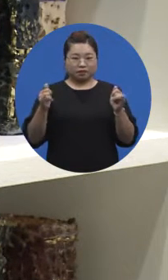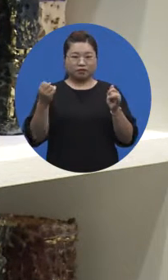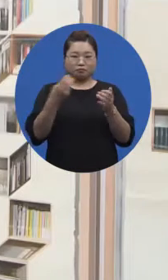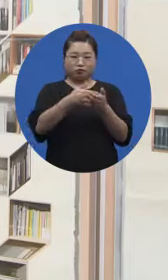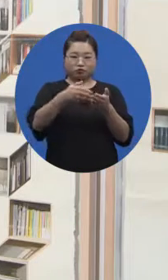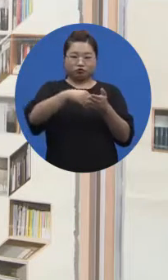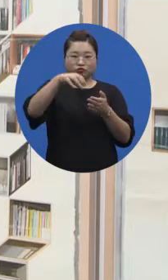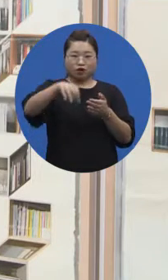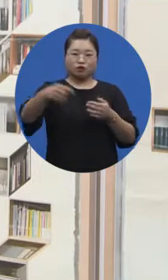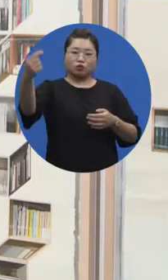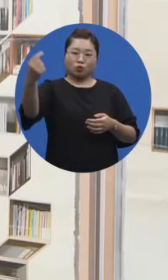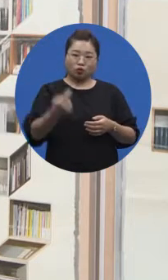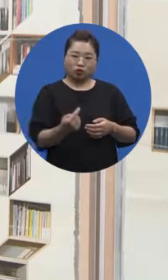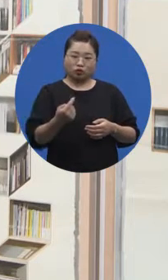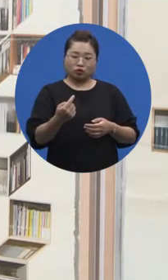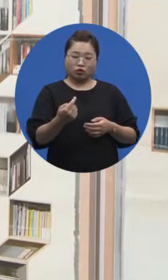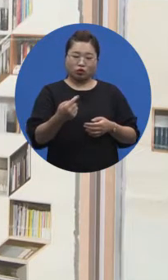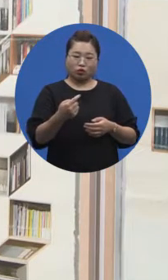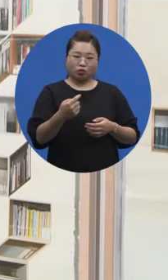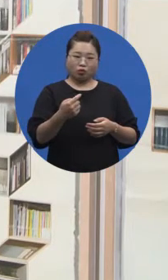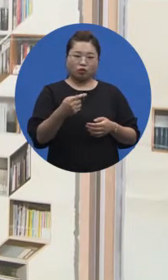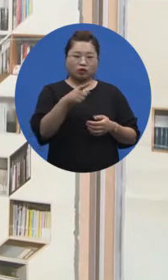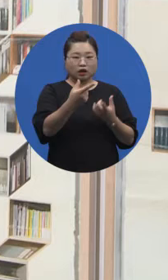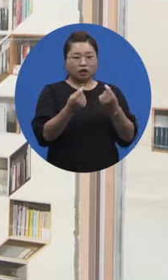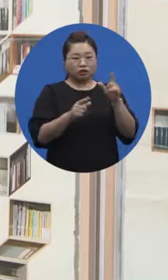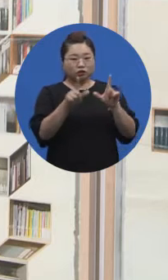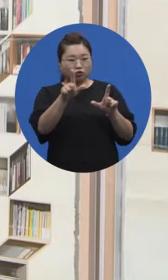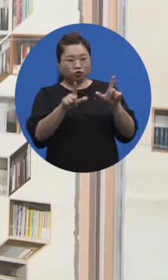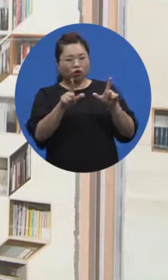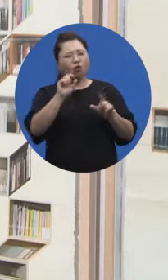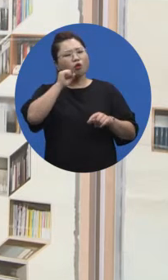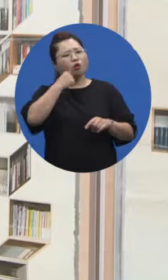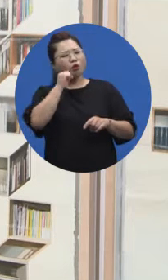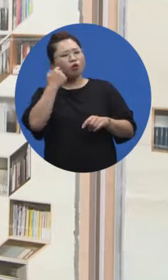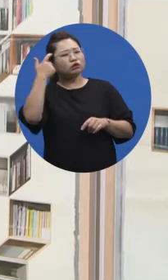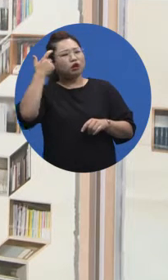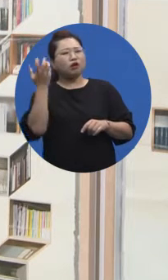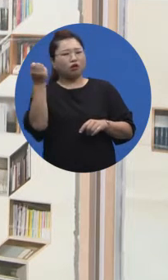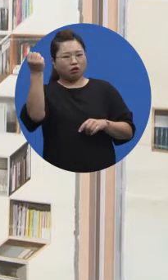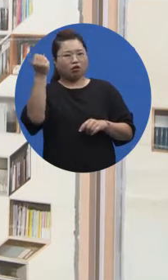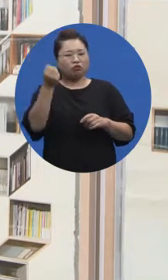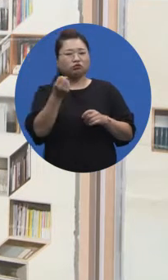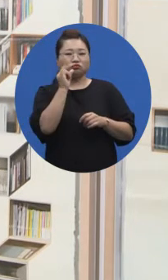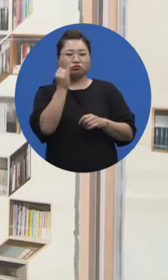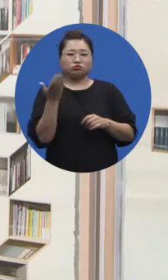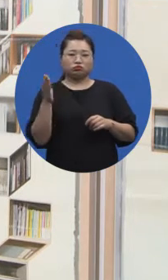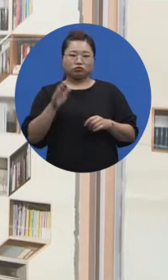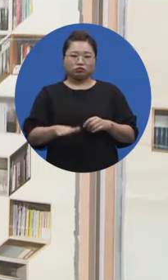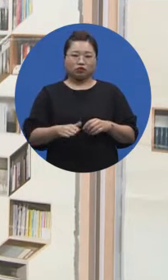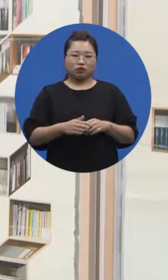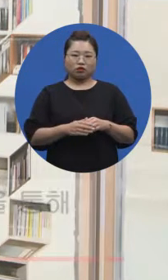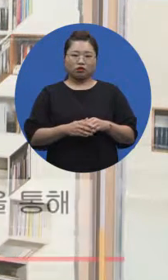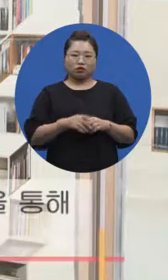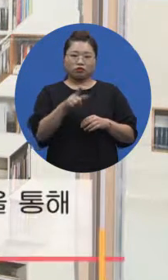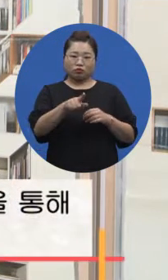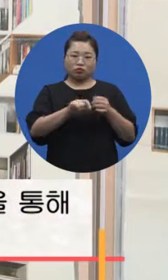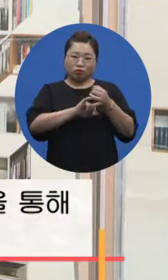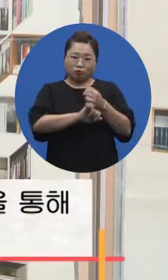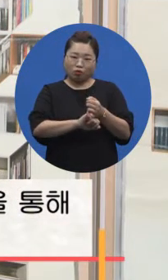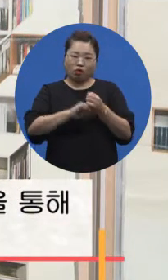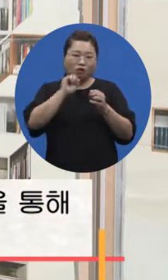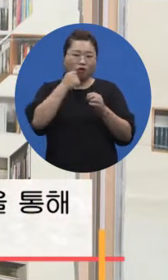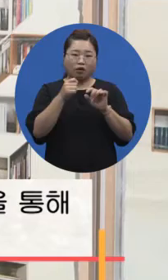시민분들이 이제 미술관에 오셔서 느끼는 부분이 그 현대미술을 조금 이제 어렵다라고 생각하시는 부분들이 좀 있는데요. 그 이유가